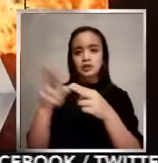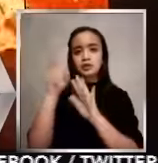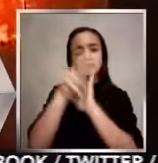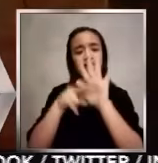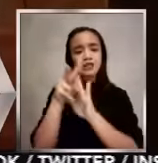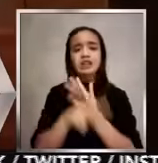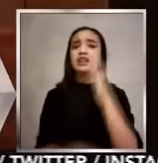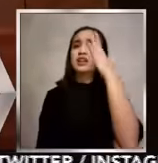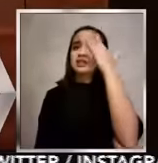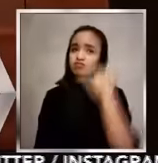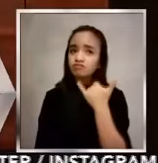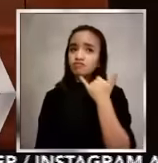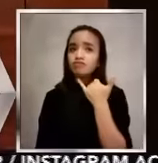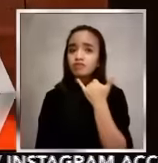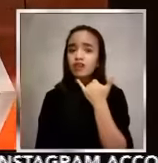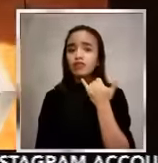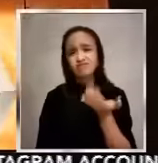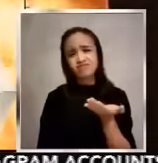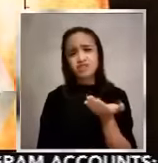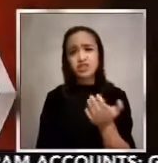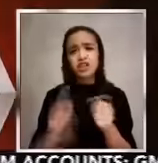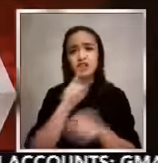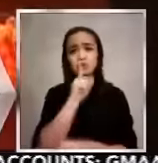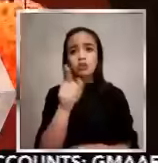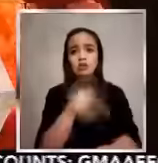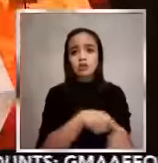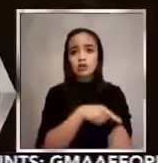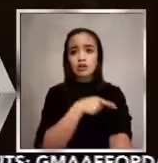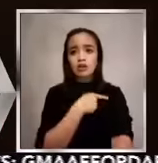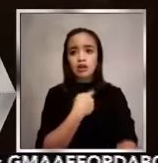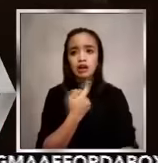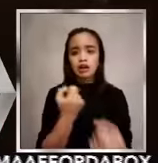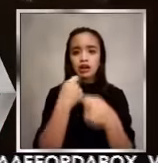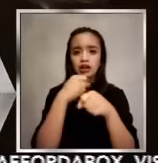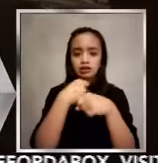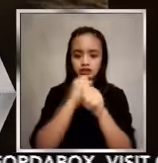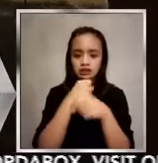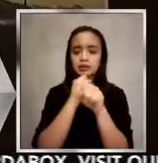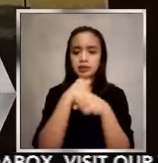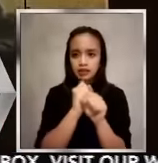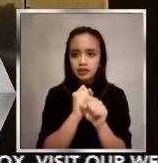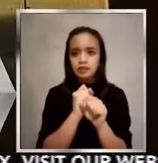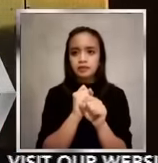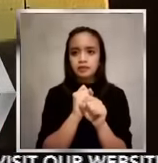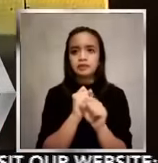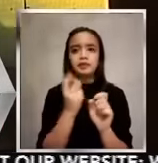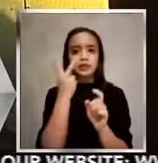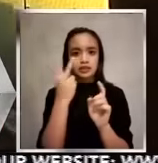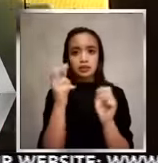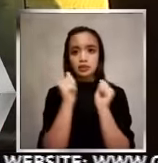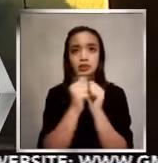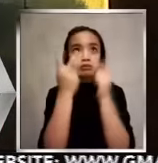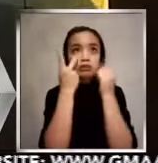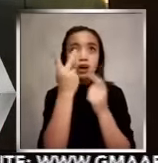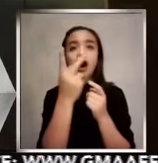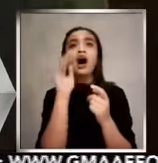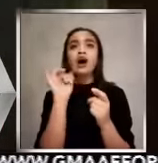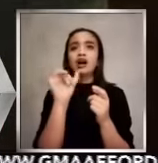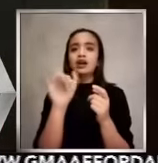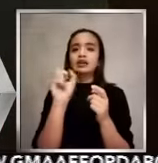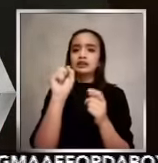um Ayun nga ang tagal na namin siyang binubuo na to see it with my own eyes na ito na talaga yun